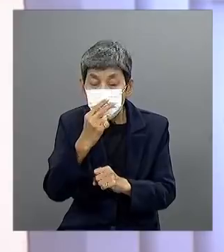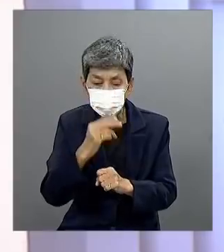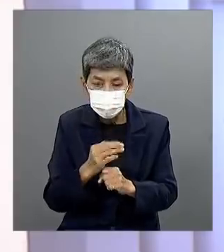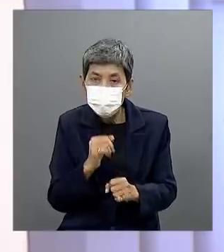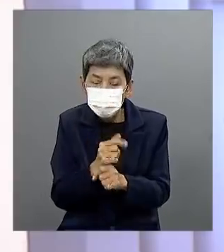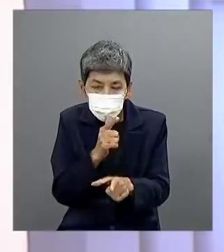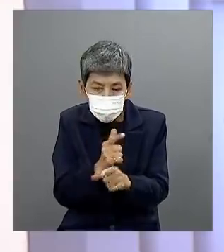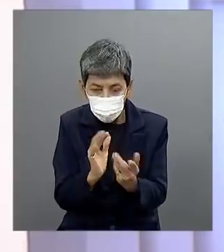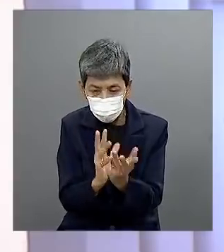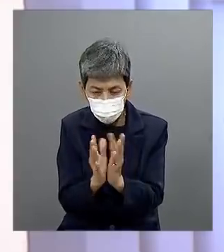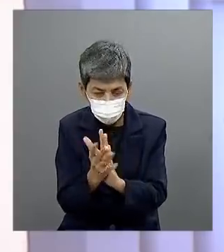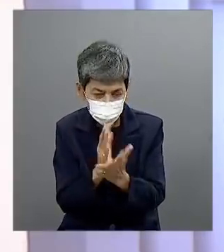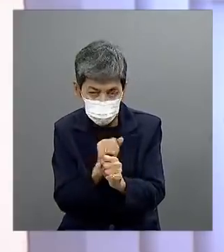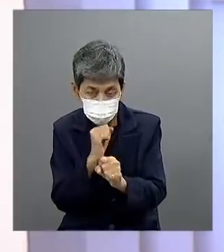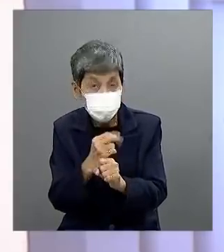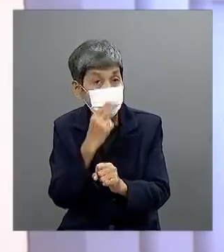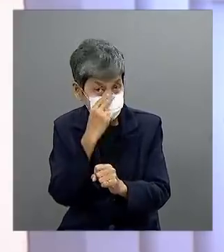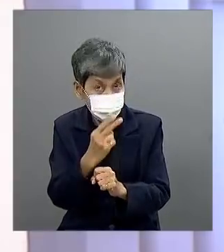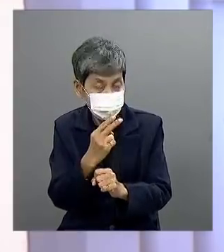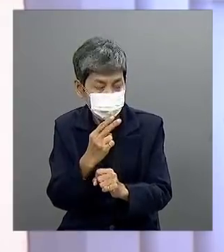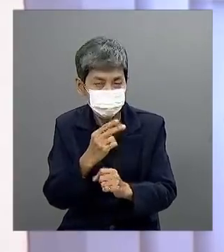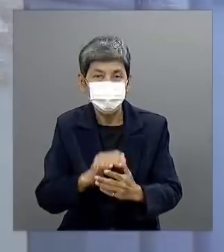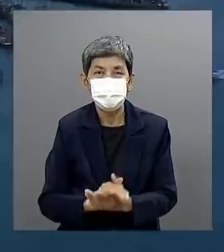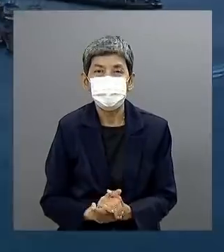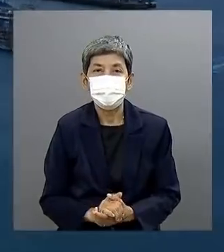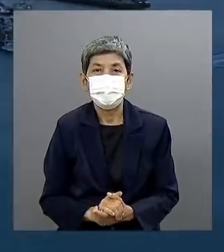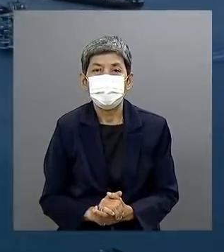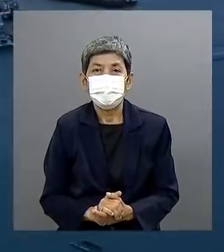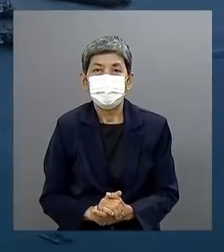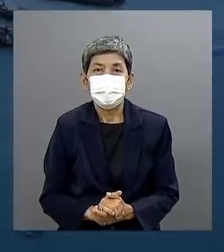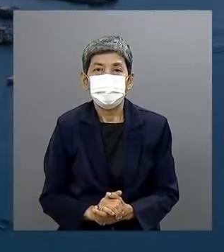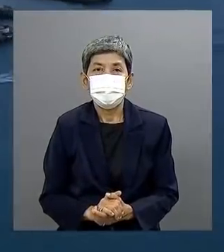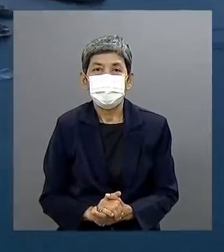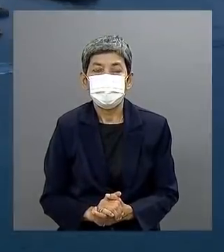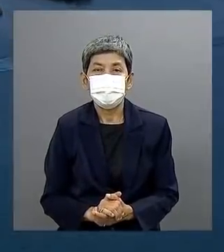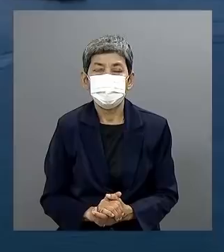ยจะน่าสนใจขนาดไหนตามน้องโบ๊ทไปเที่ยวด้วยกันเลยค่ะ